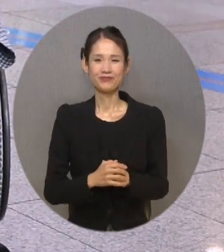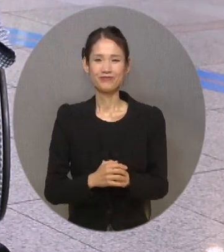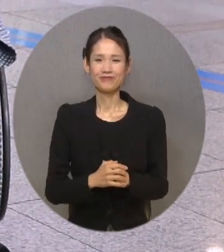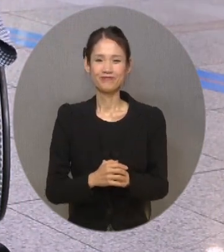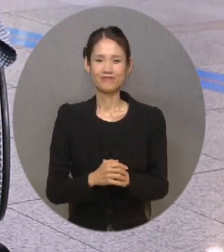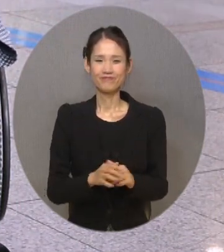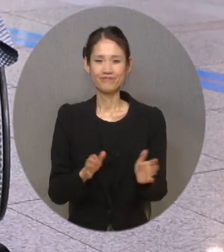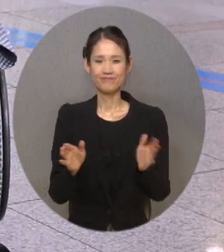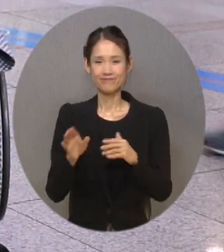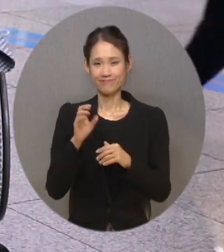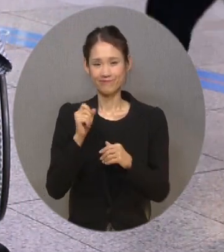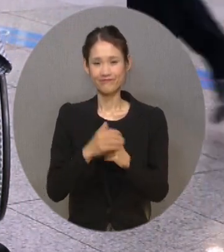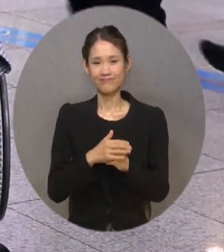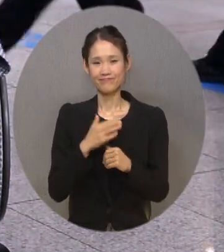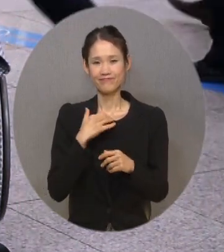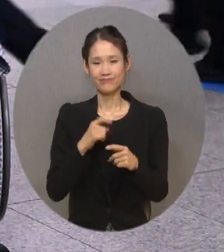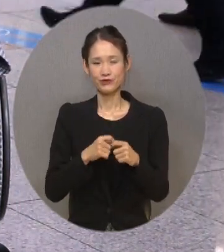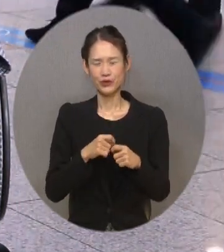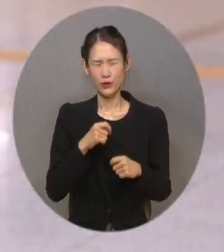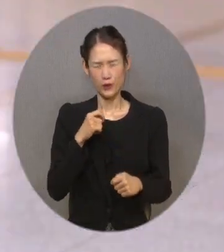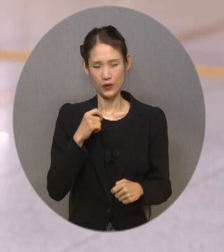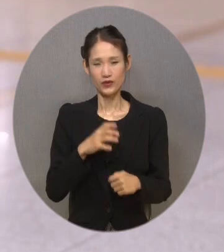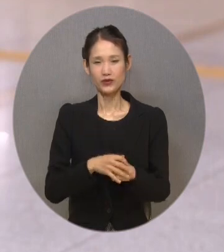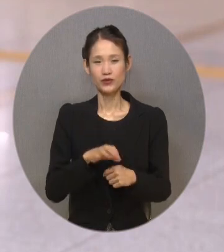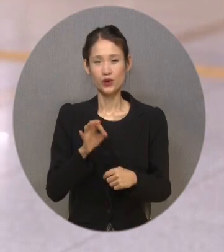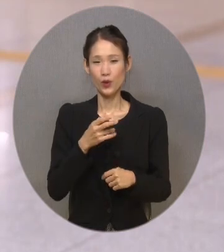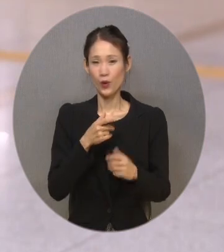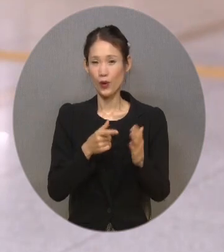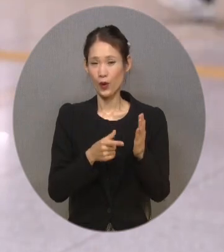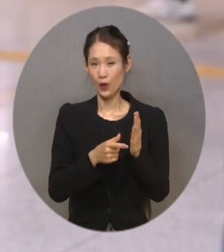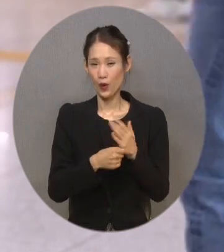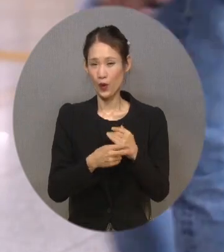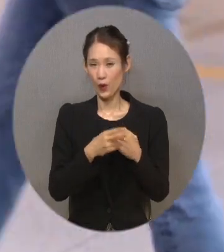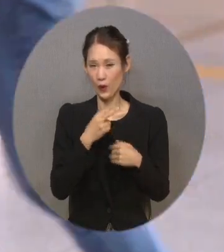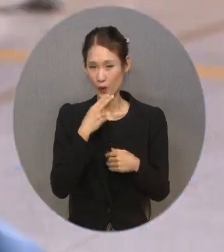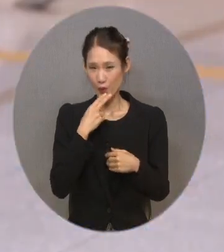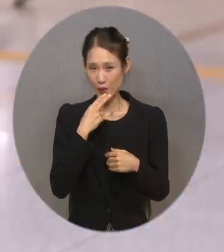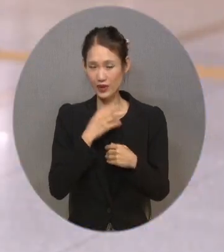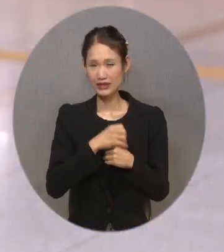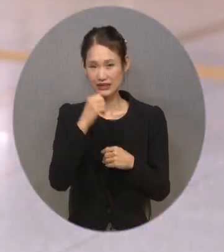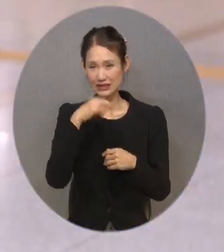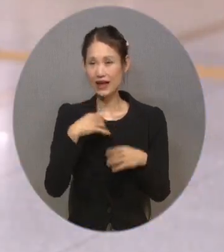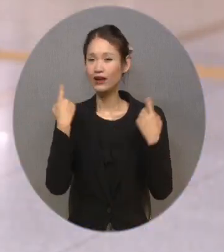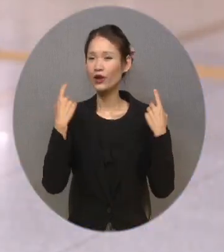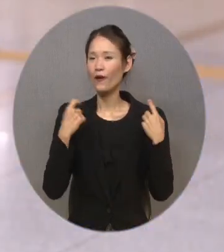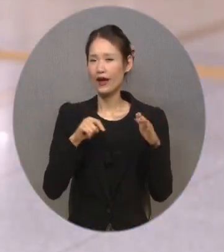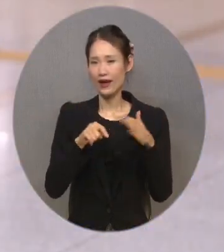좋아요. 나는 네. 솔직히 이 무전 여행을 했던 기억이 나요.